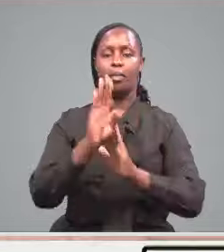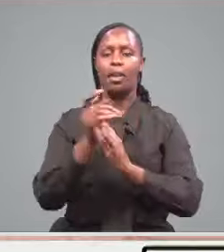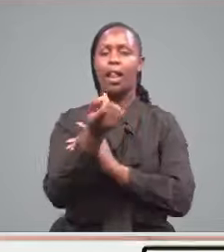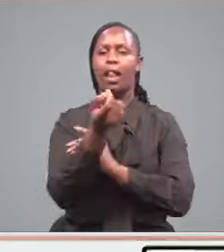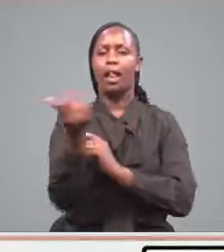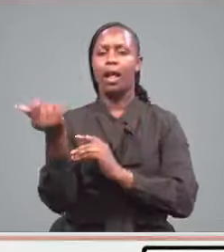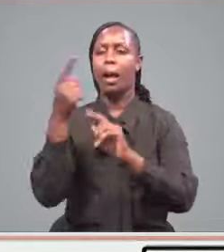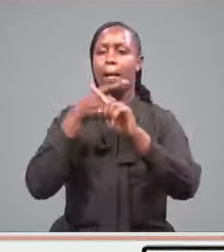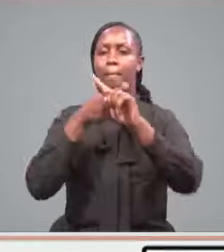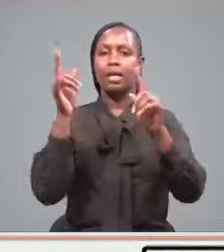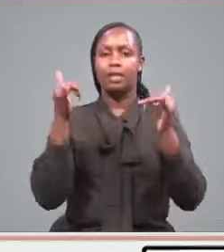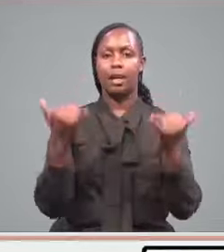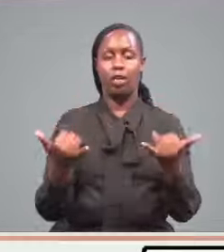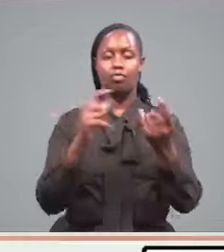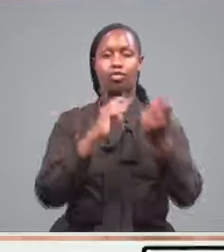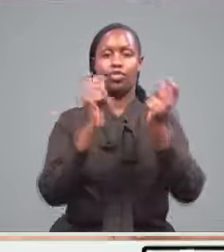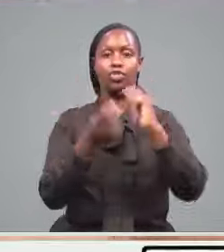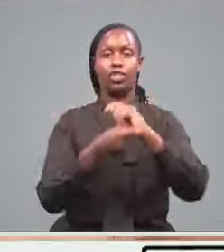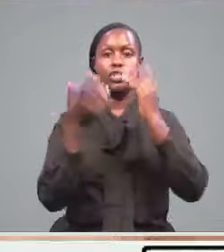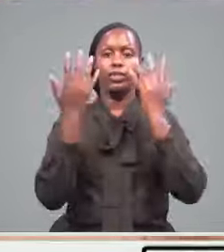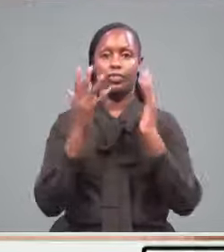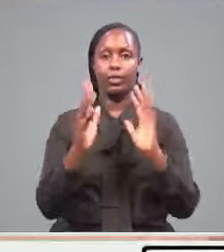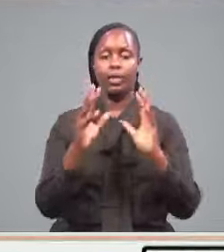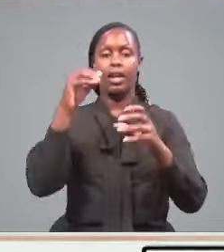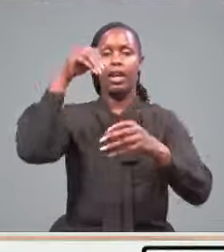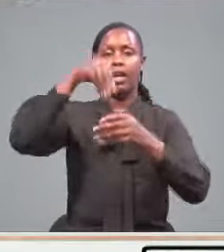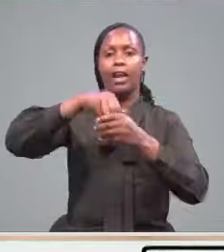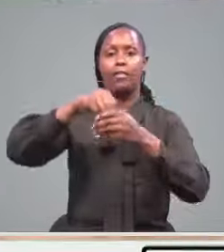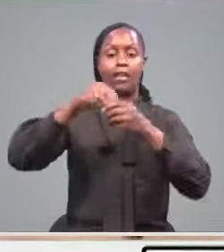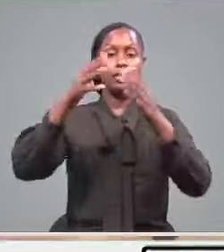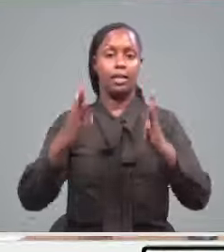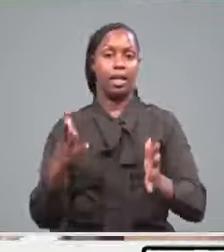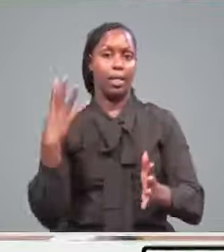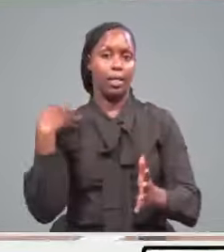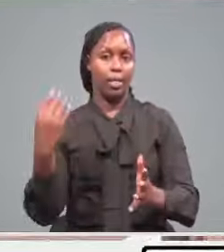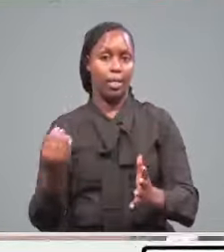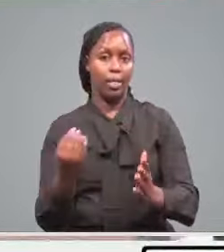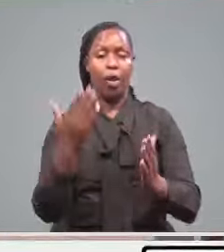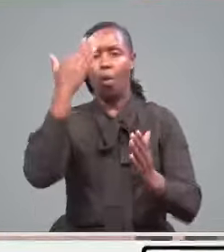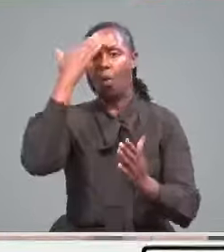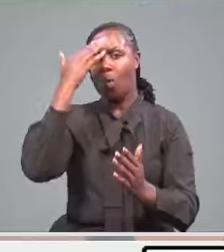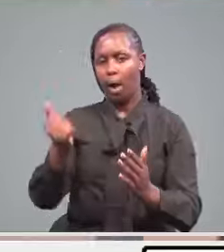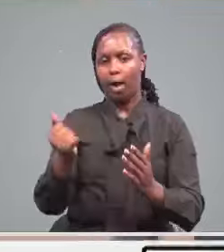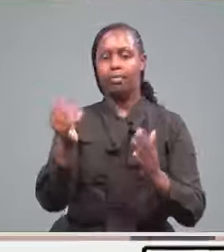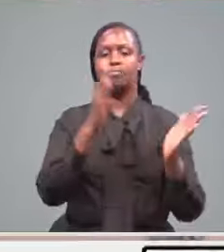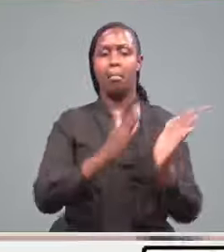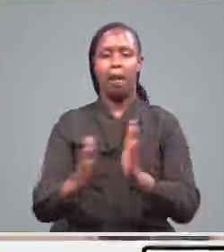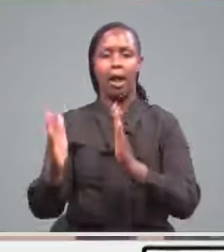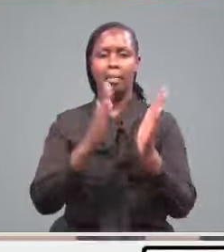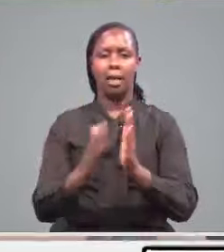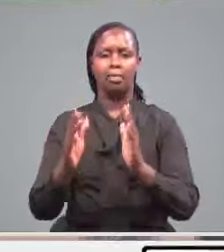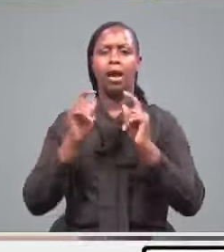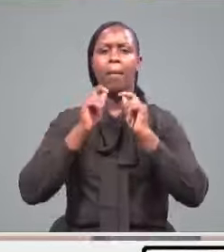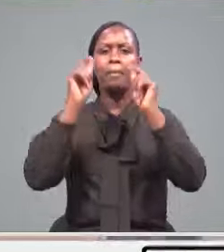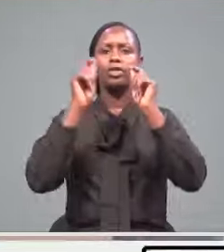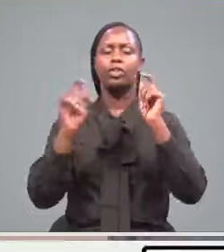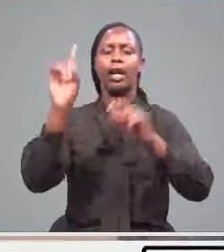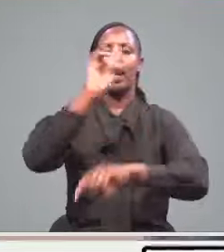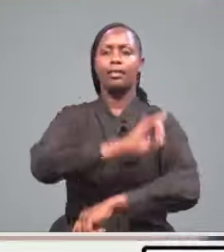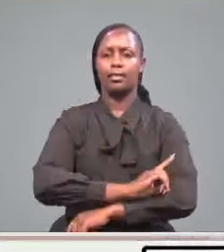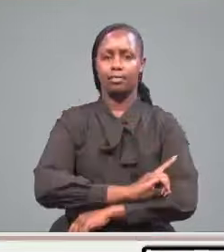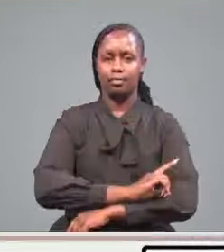hili limebadilika. Wekezaji wa hivi karibuni kufuatia maadhimisho ya siku ya Mashujaa umeupa mji huu sura